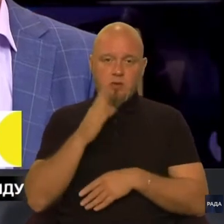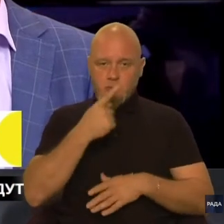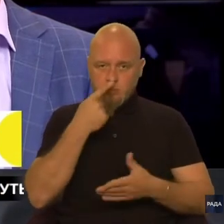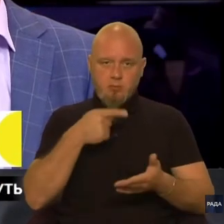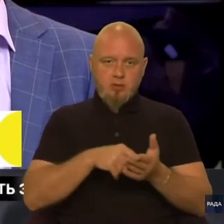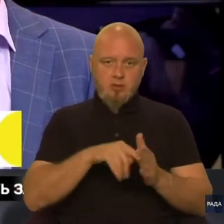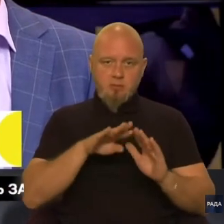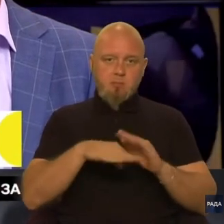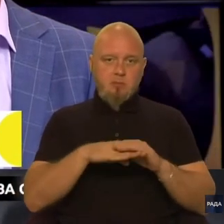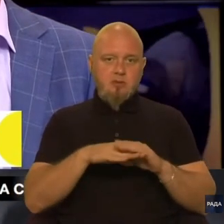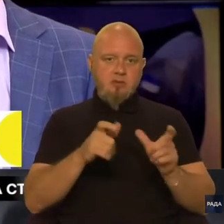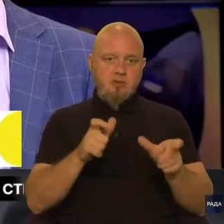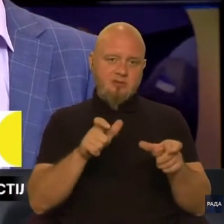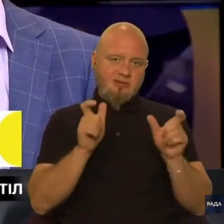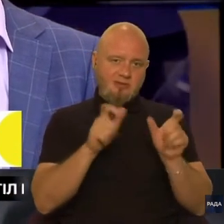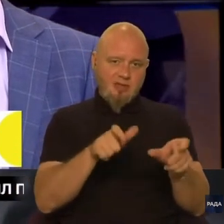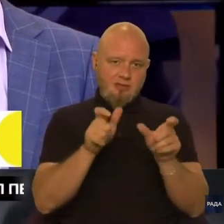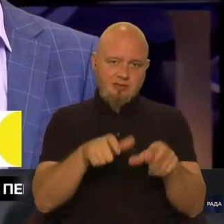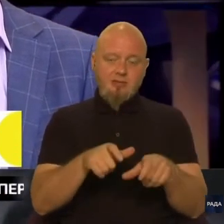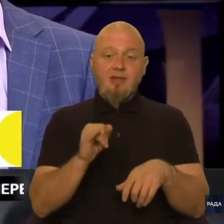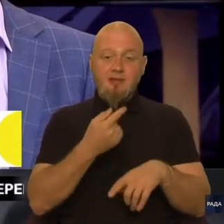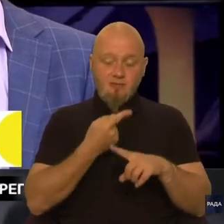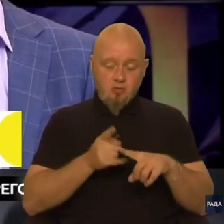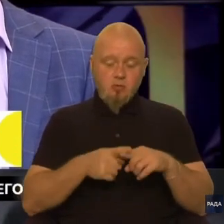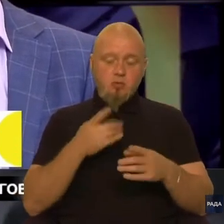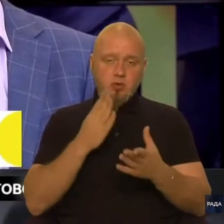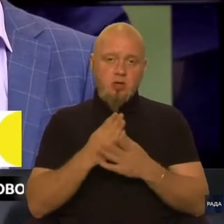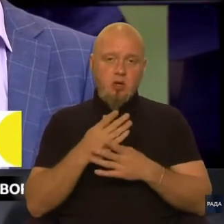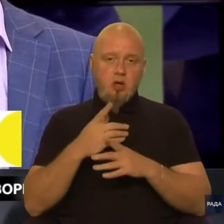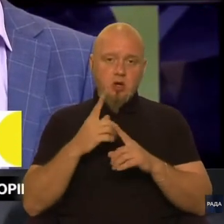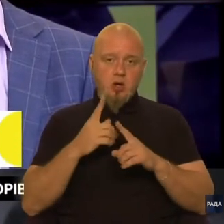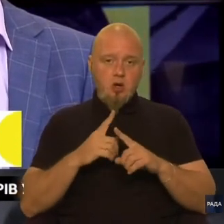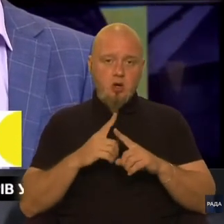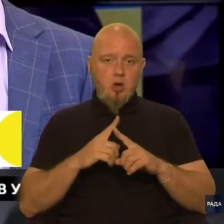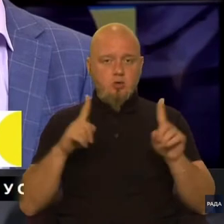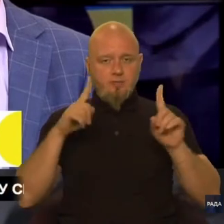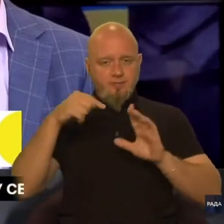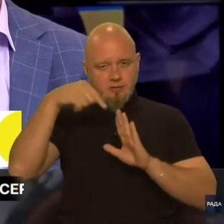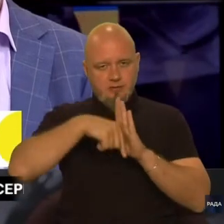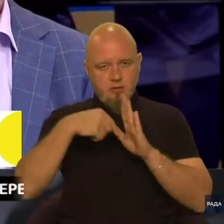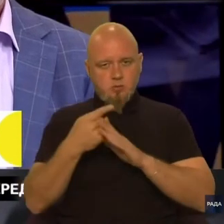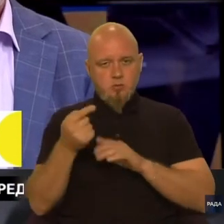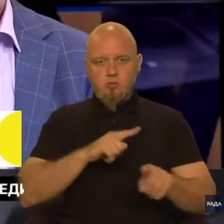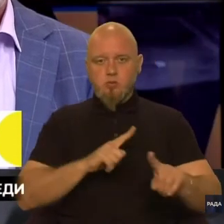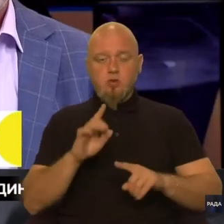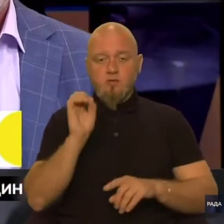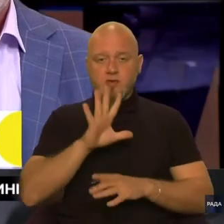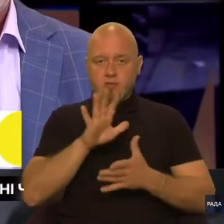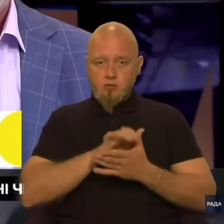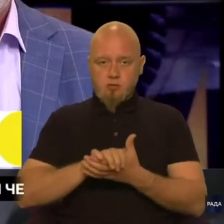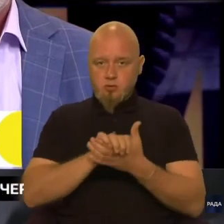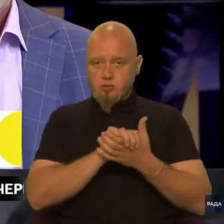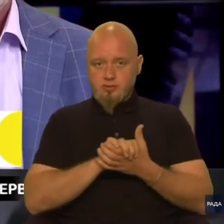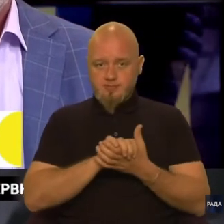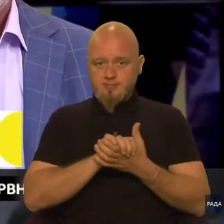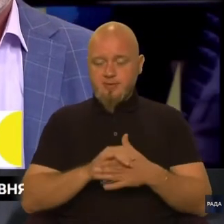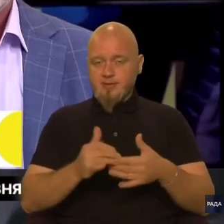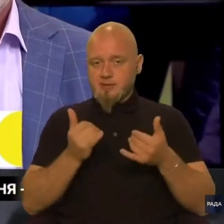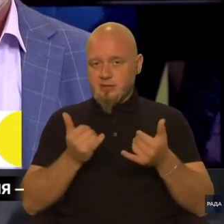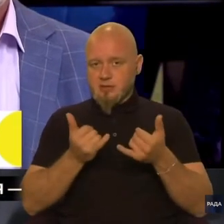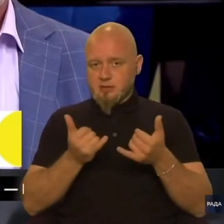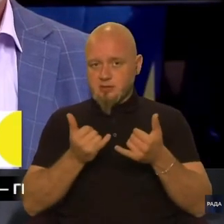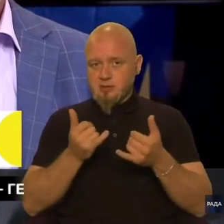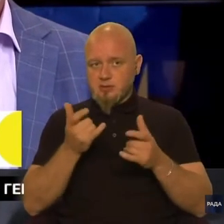підпадати під санкції в цьому є особливий сенс ось тому що в Євросоюзі зараз